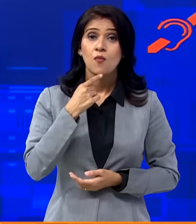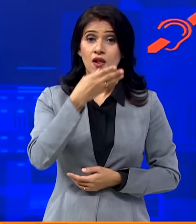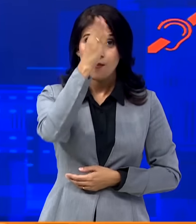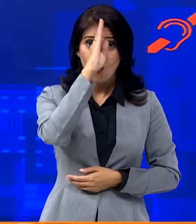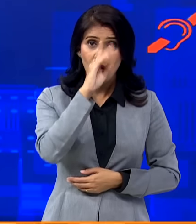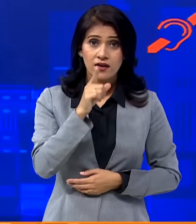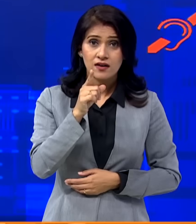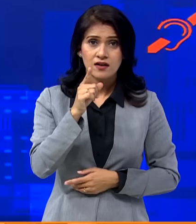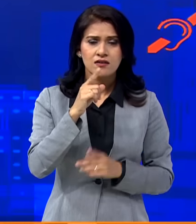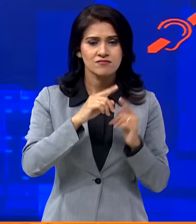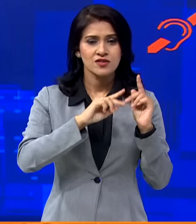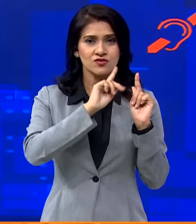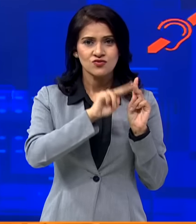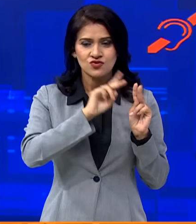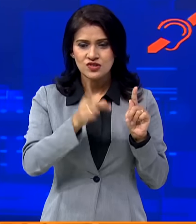प्रादुर्भाव